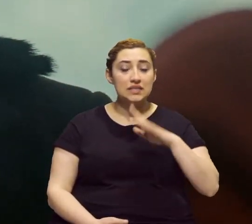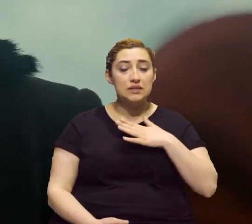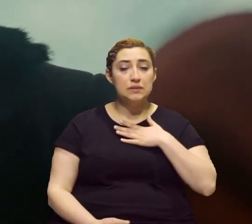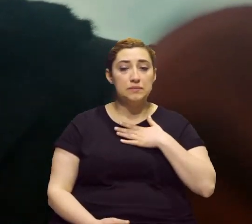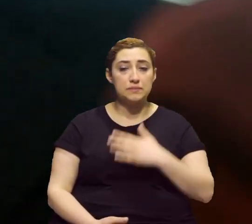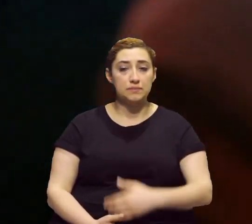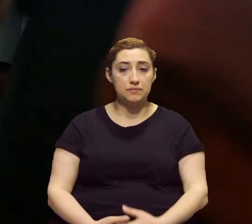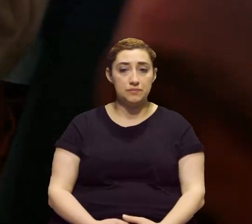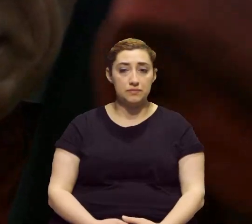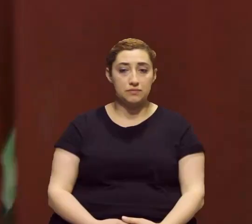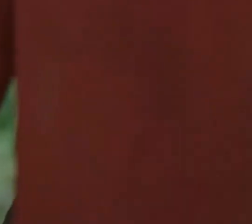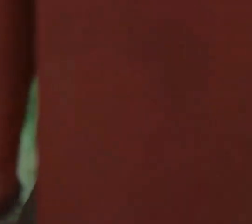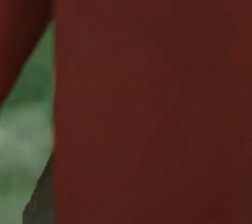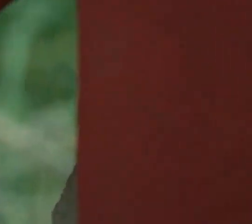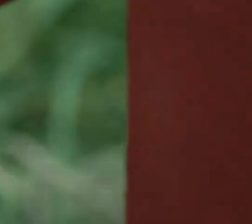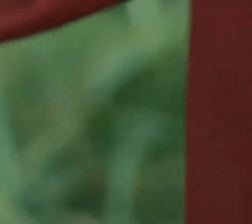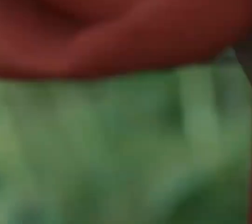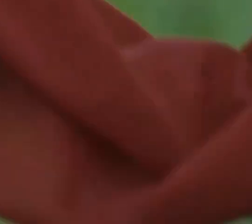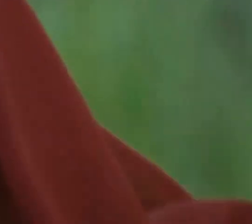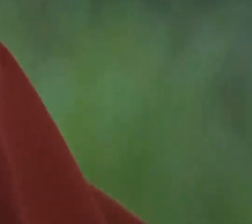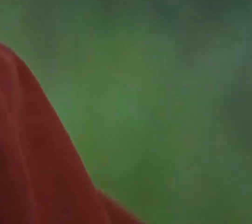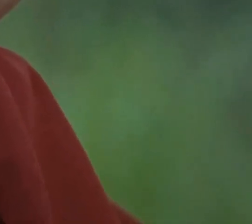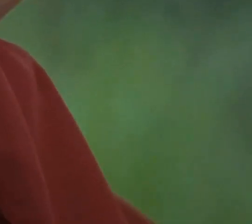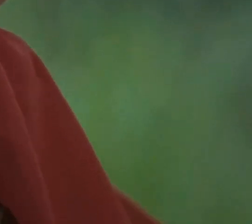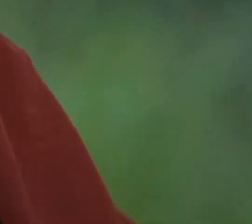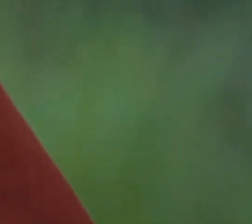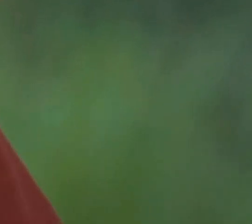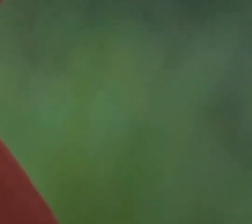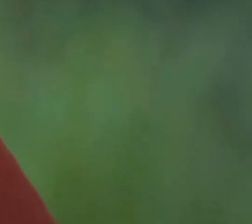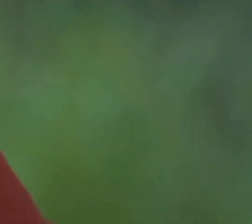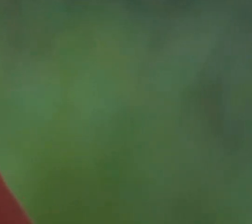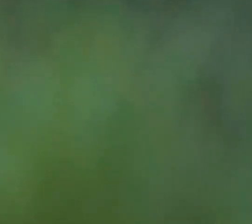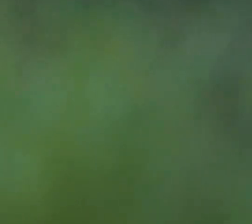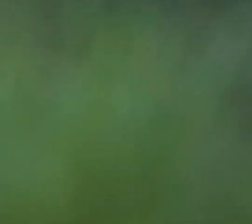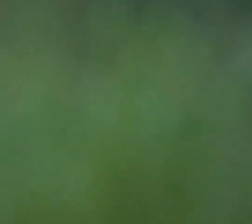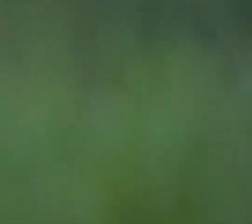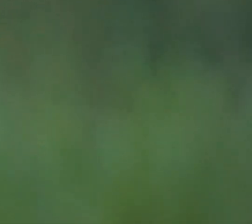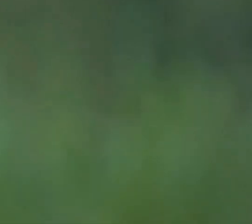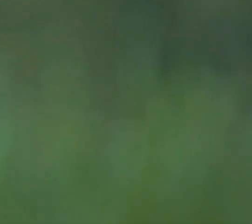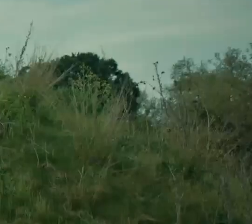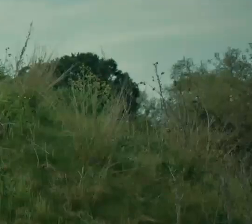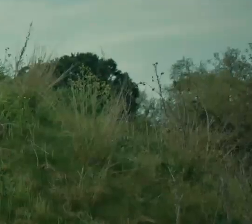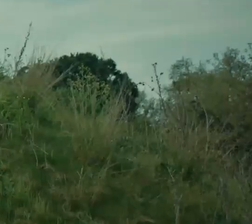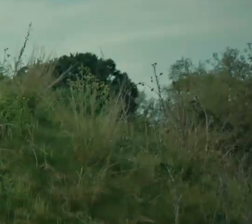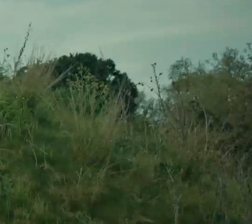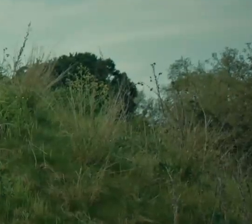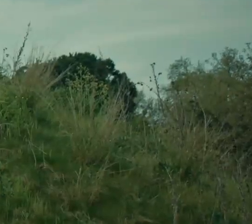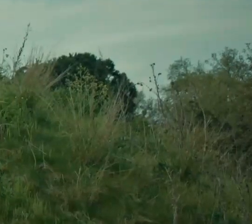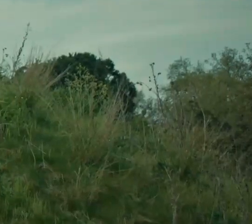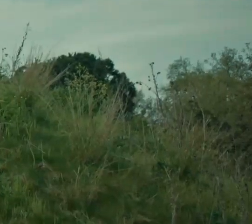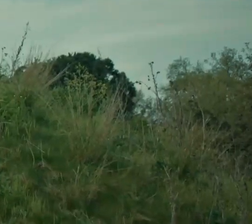Kızım. Eğilip kırmızı eşarbı ucundan tuttu. Koklar gibi ağzına ve burnuna bastırıp